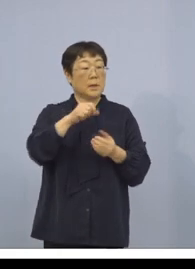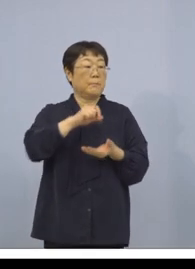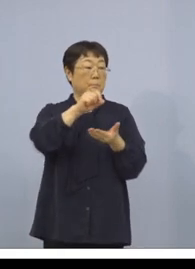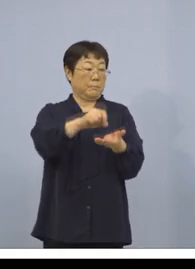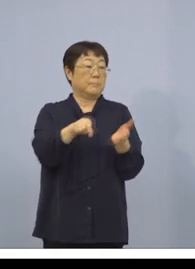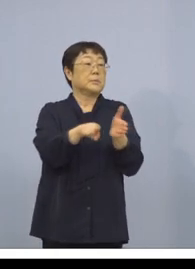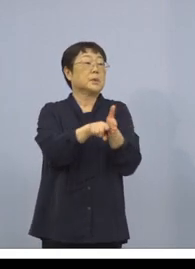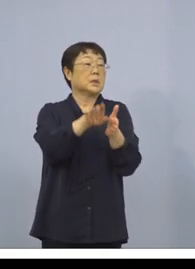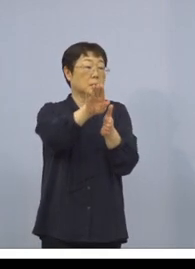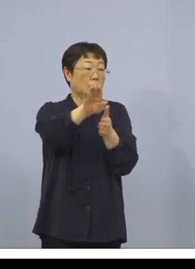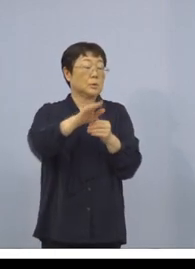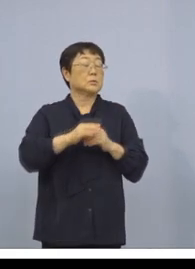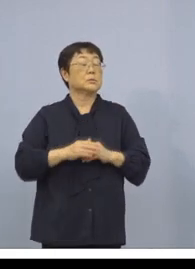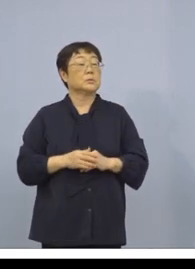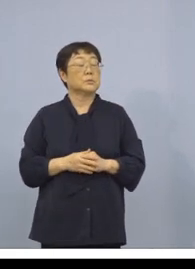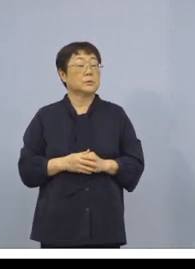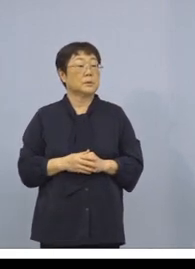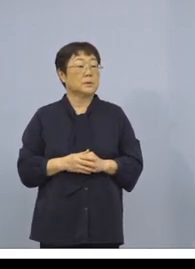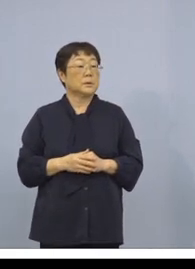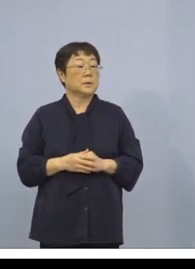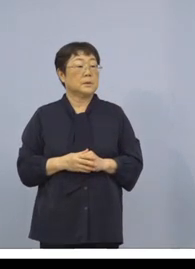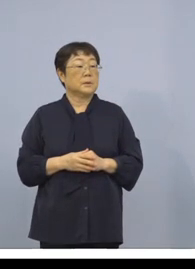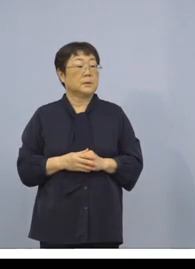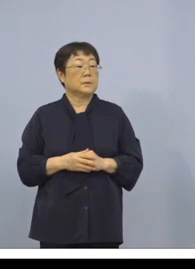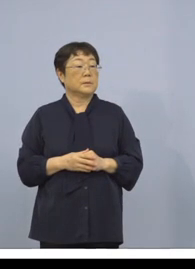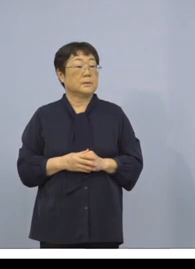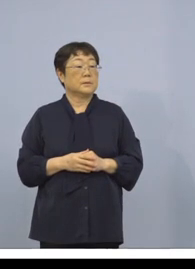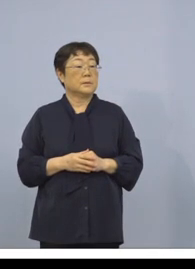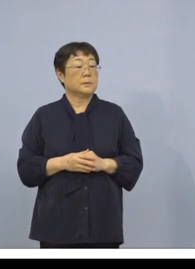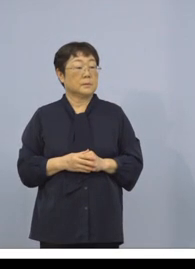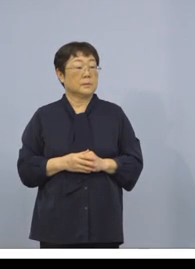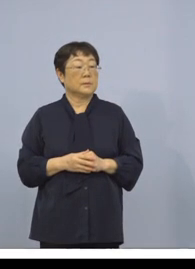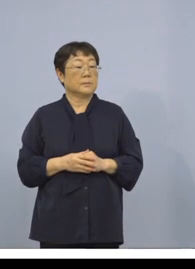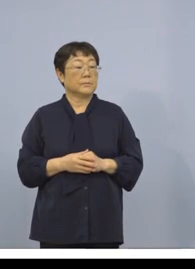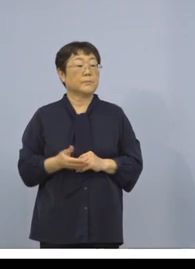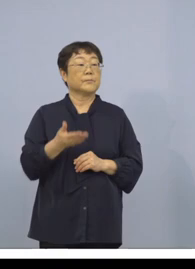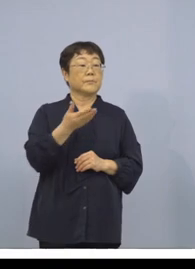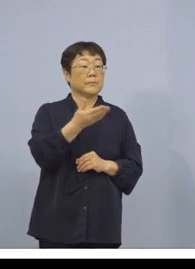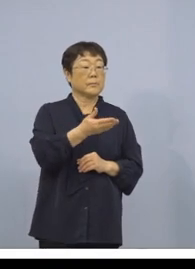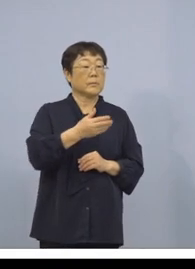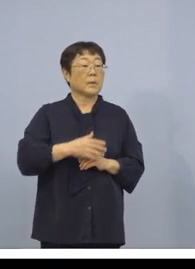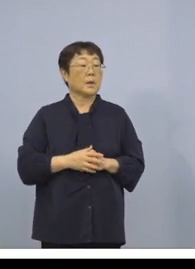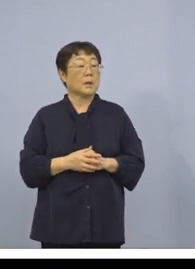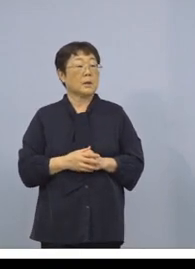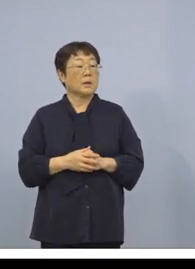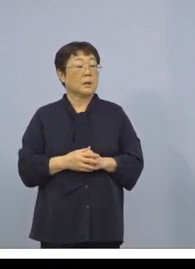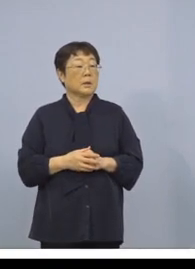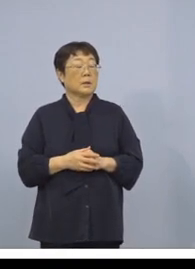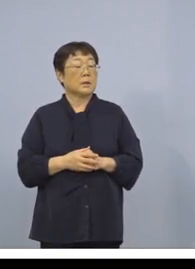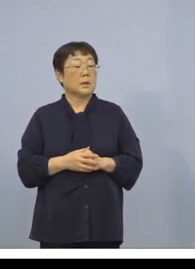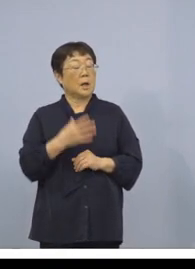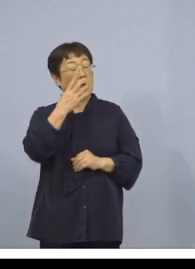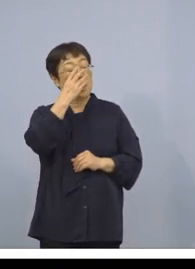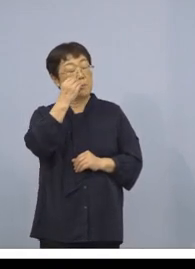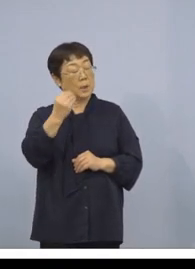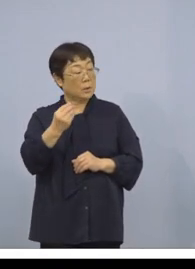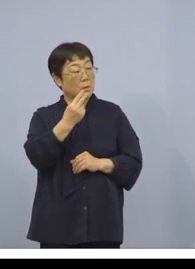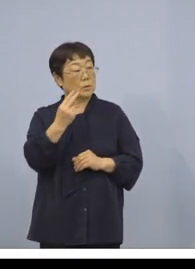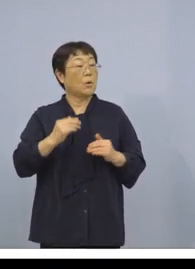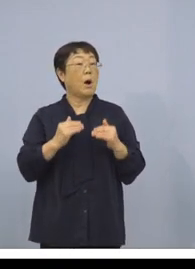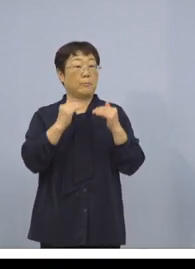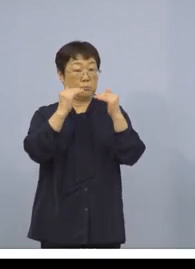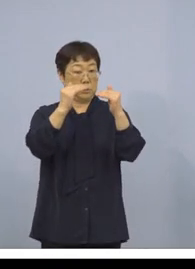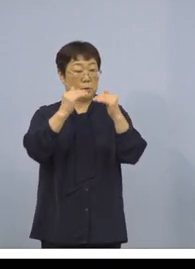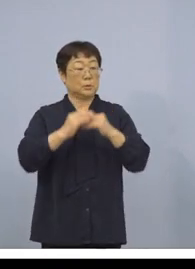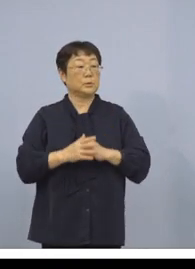させていただきたいと思います。またちょっと戻ります。で次は魅力度アップでござい